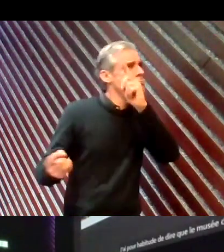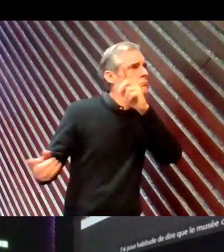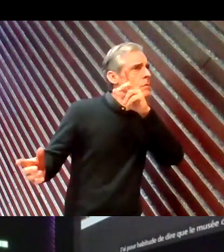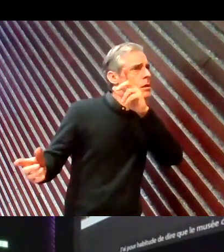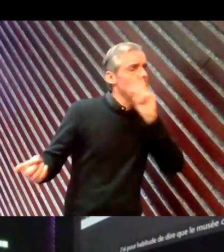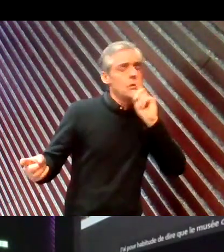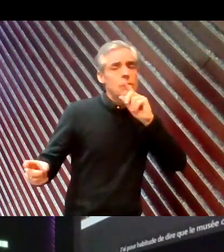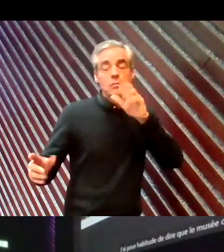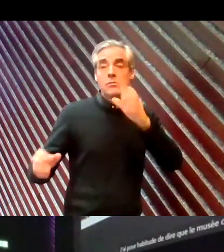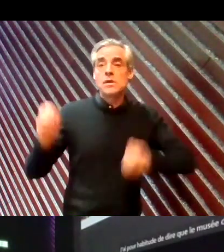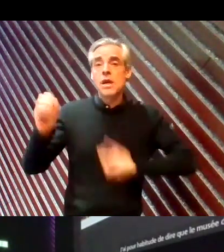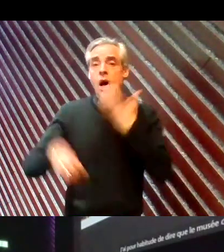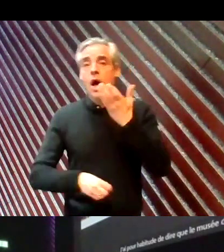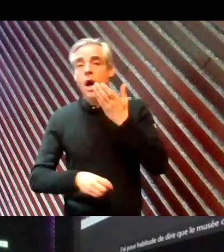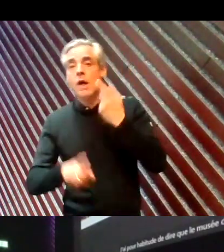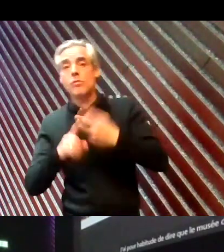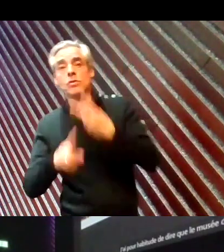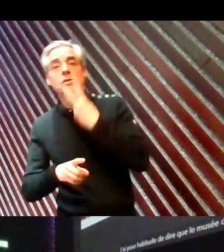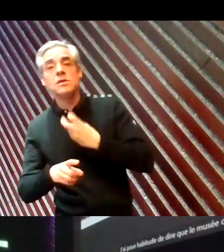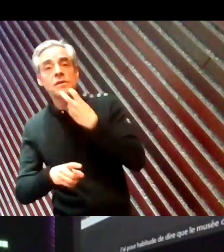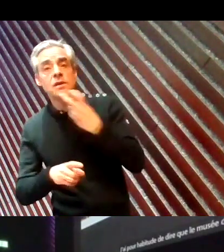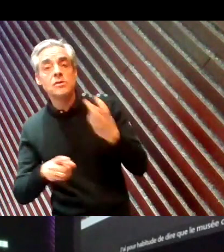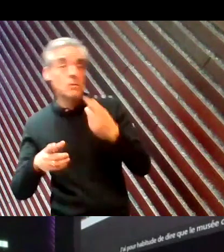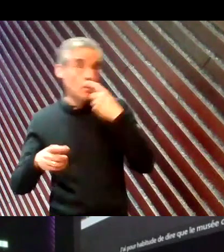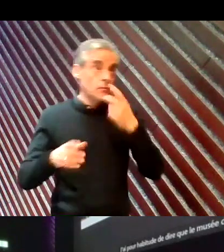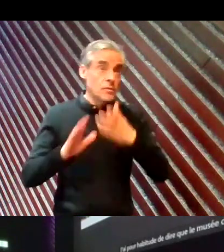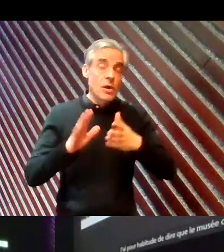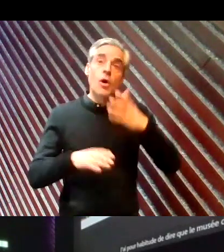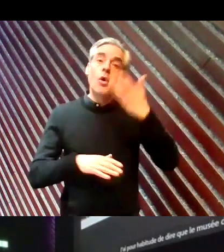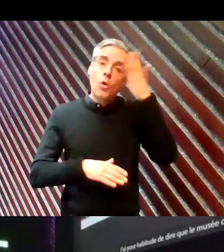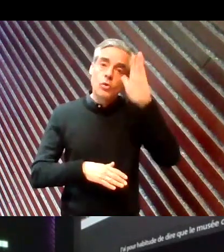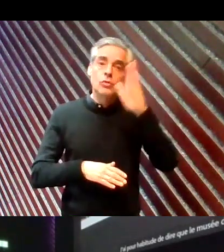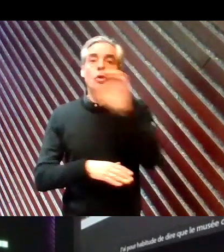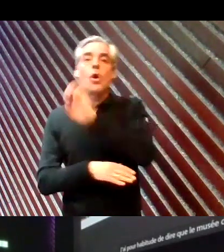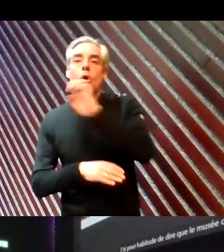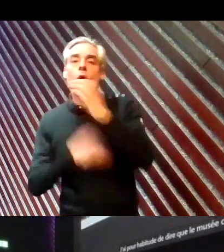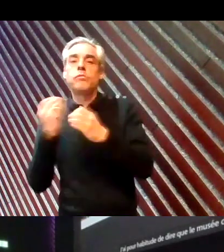des arts et des civilisations extra-occidentales.